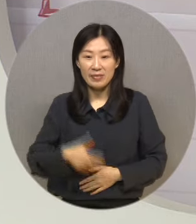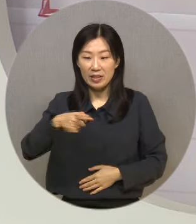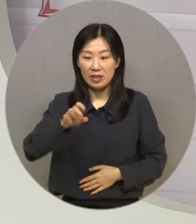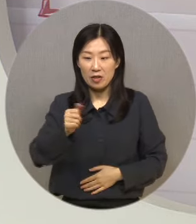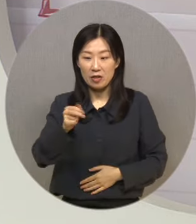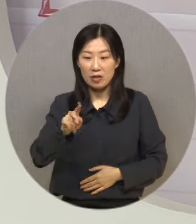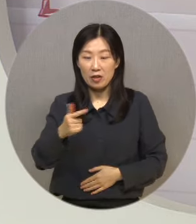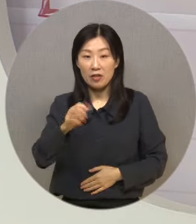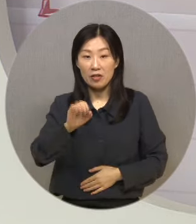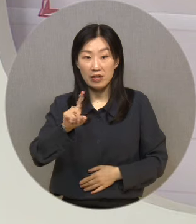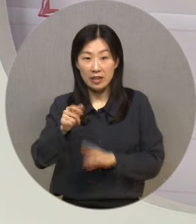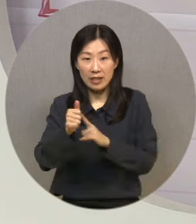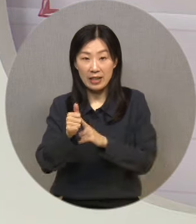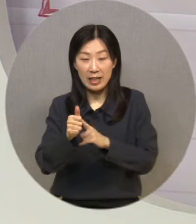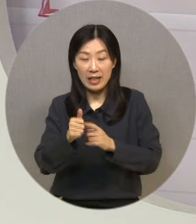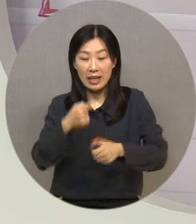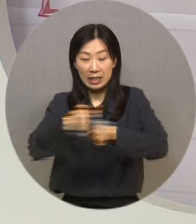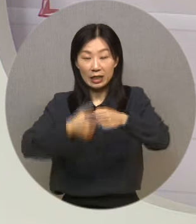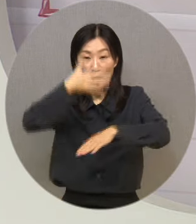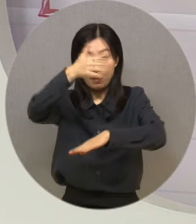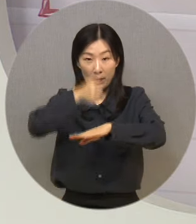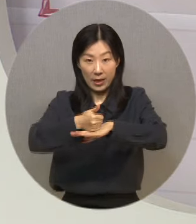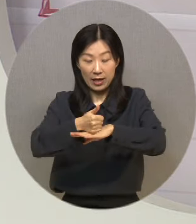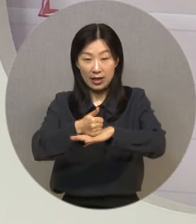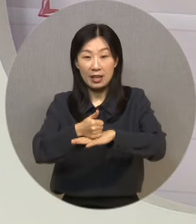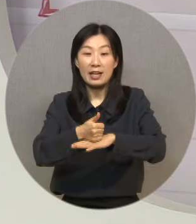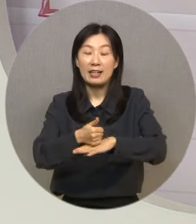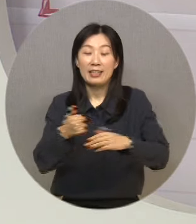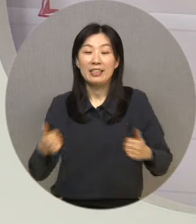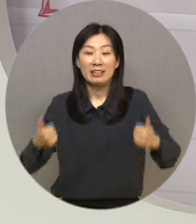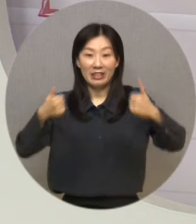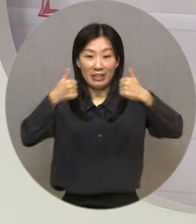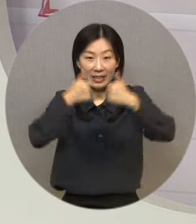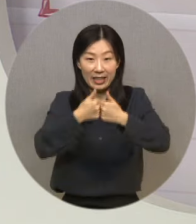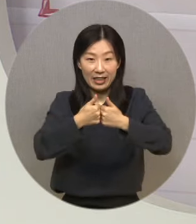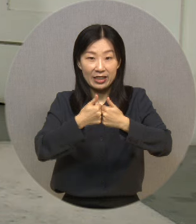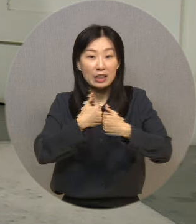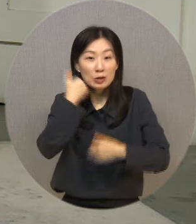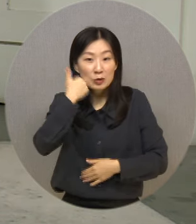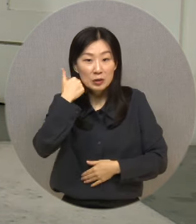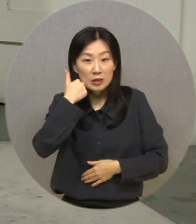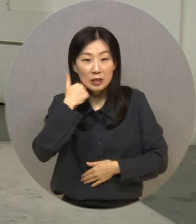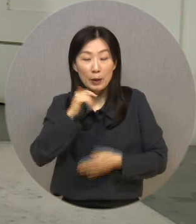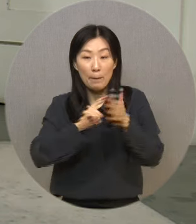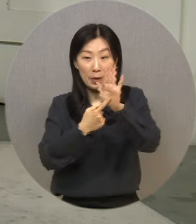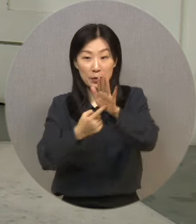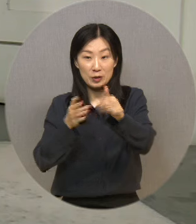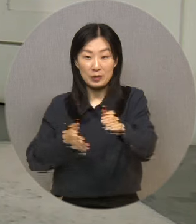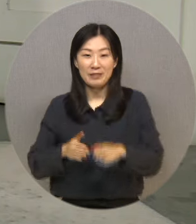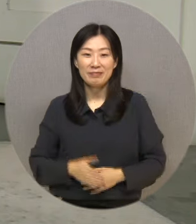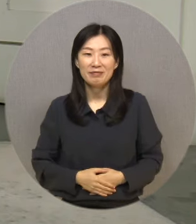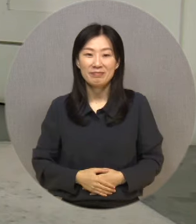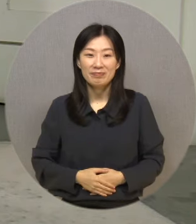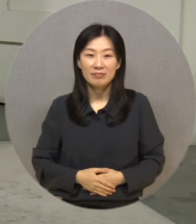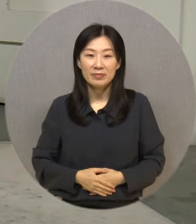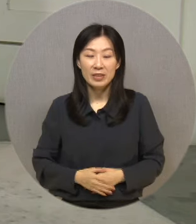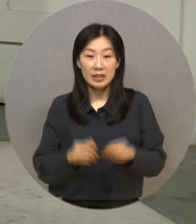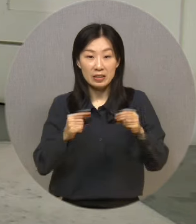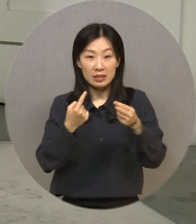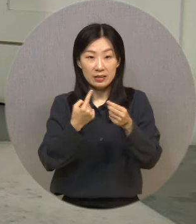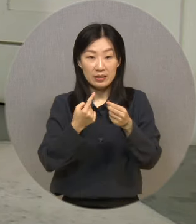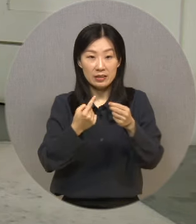연말 결선에 나갈 오늘 월간 결선 수상자 발표해 주시기 바랍니다. 네, 먼저 장애인